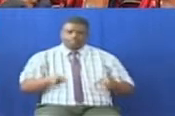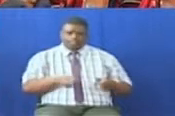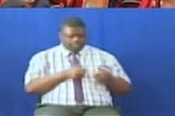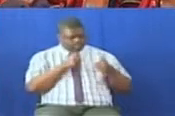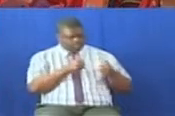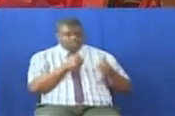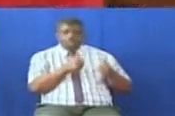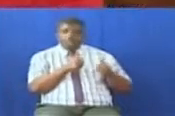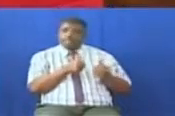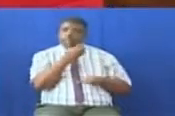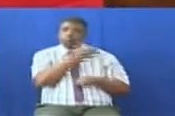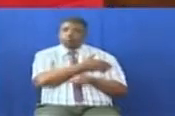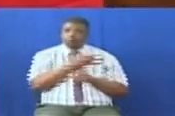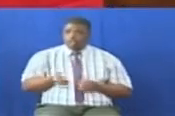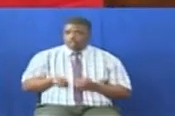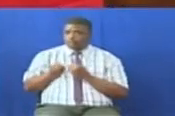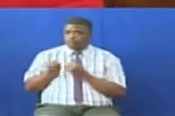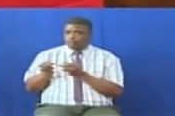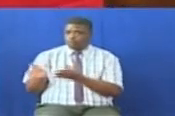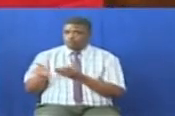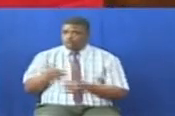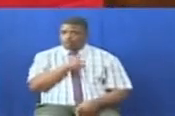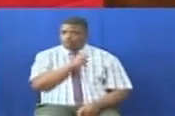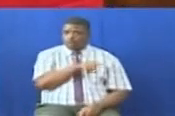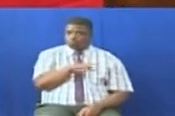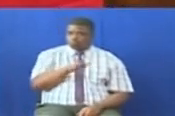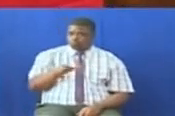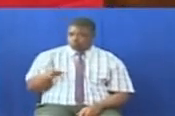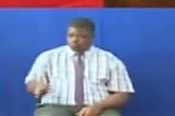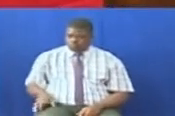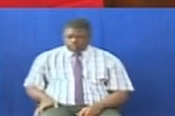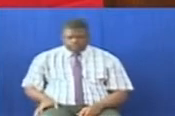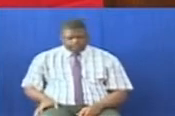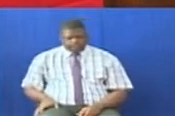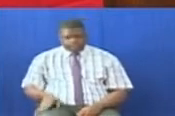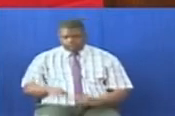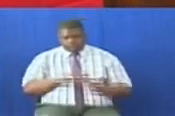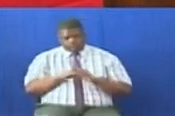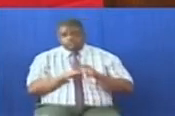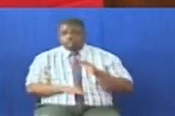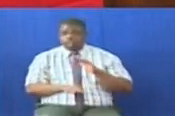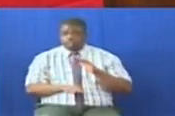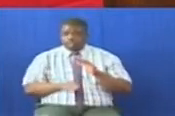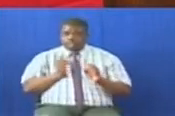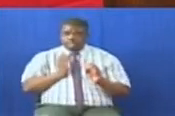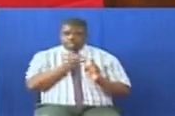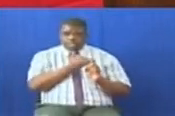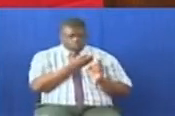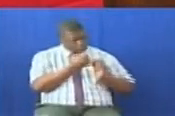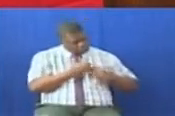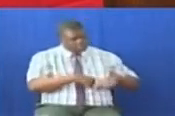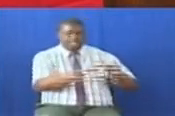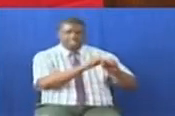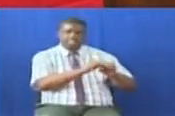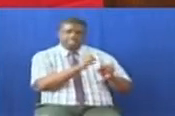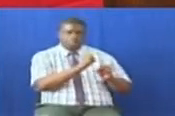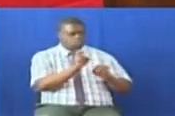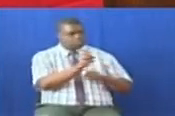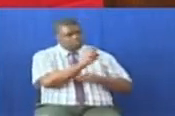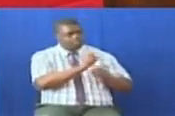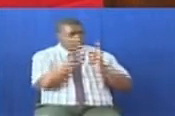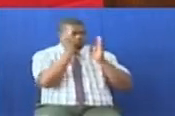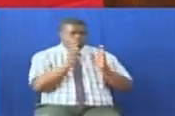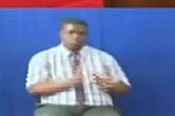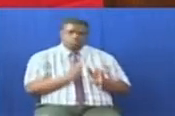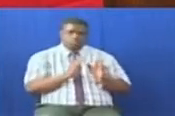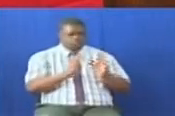wetu. Lakini shughuli hizi zinapoenda kwenye ngazi za chini kule kwa ajili ya utekelezaji, wasimamizi wakuu ni madiwani,